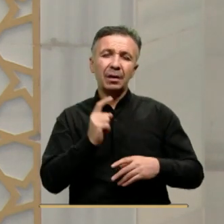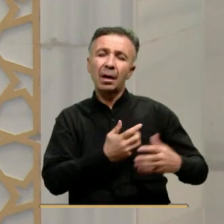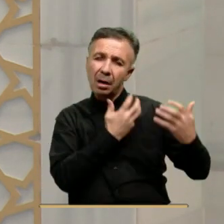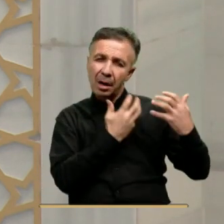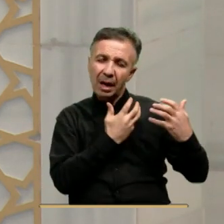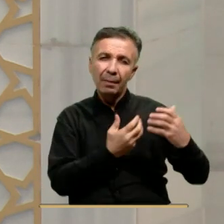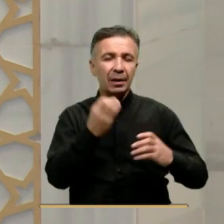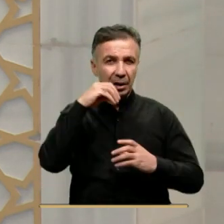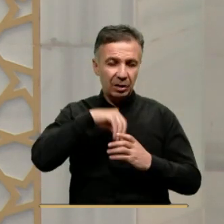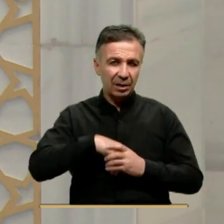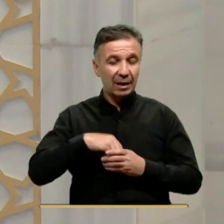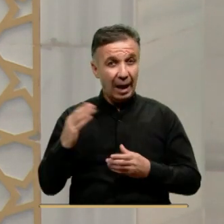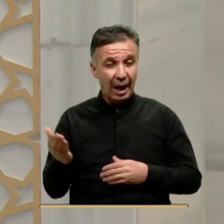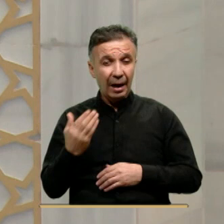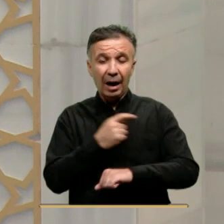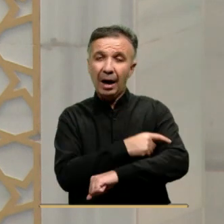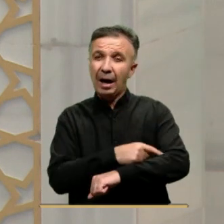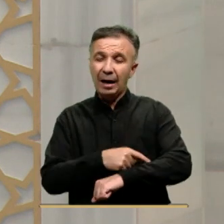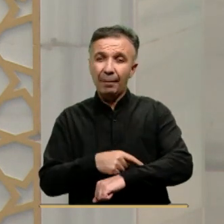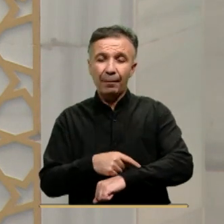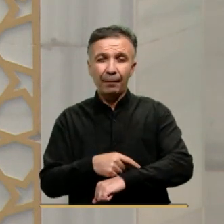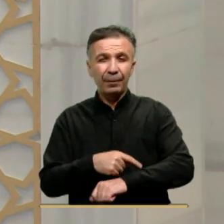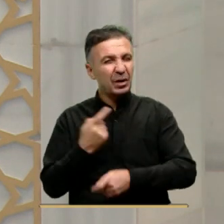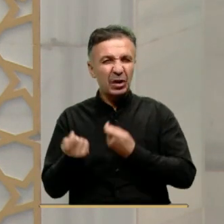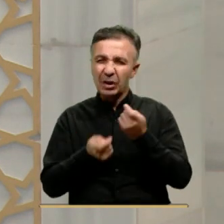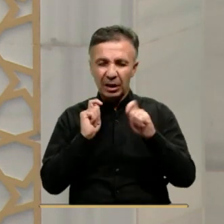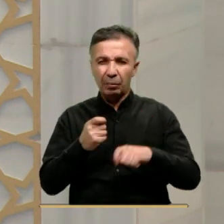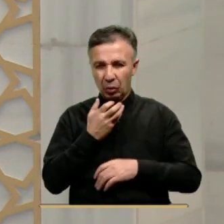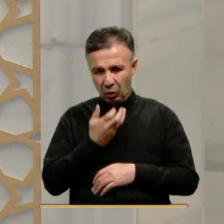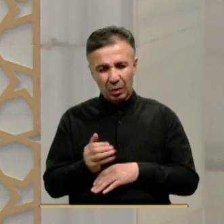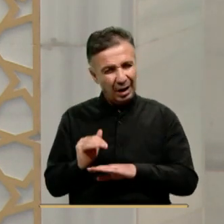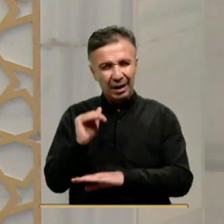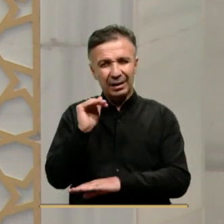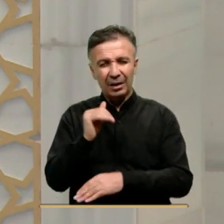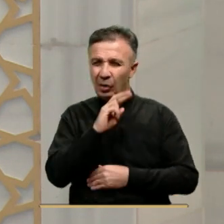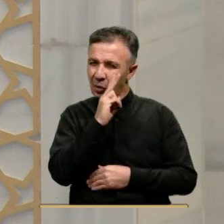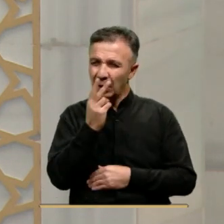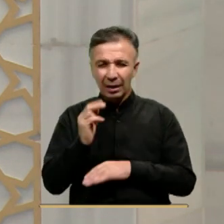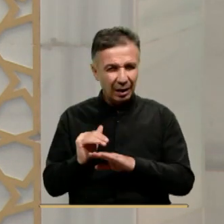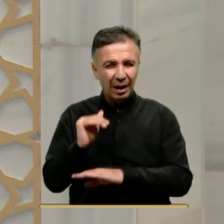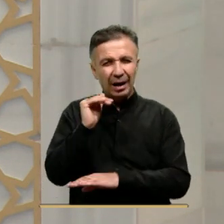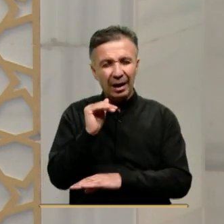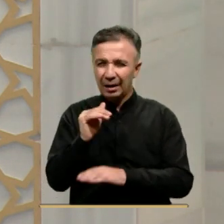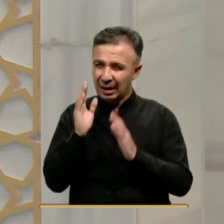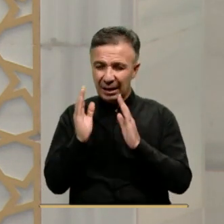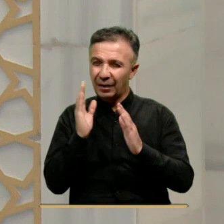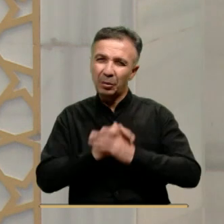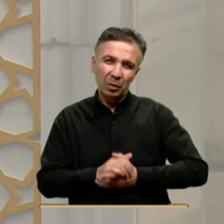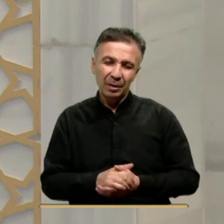içerisinde Eğer haramlarla ömrünü geçiriyorsa günahlarla hayatını kirletiyorsun